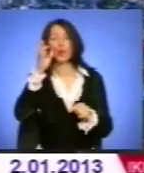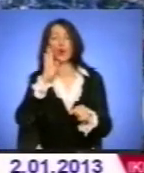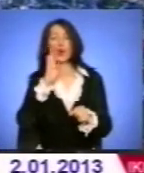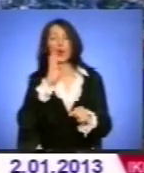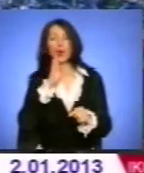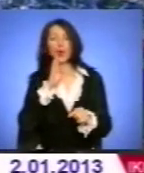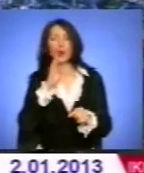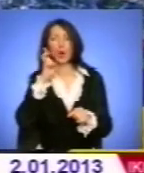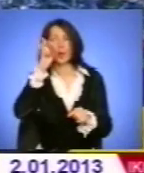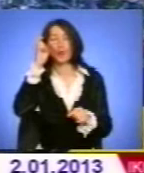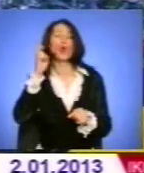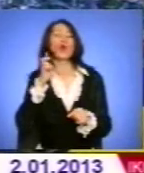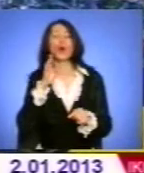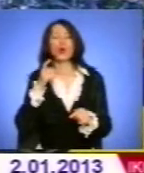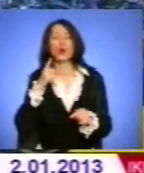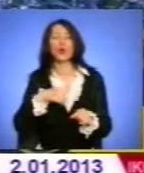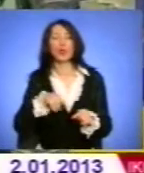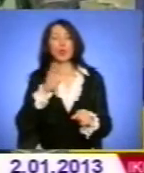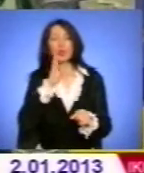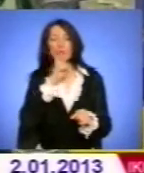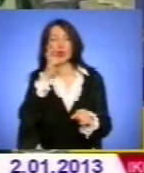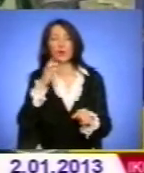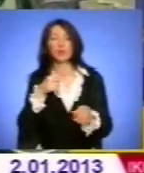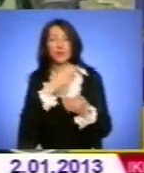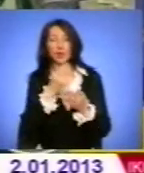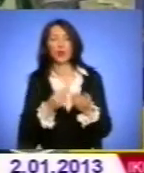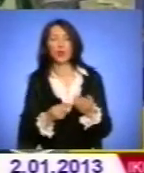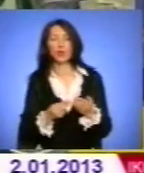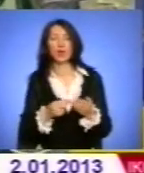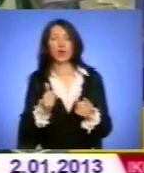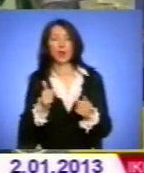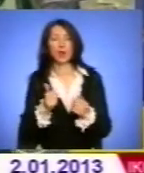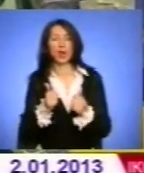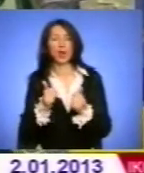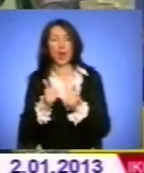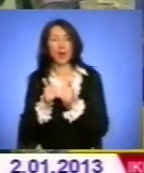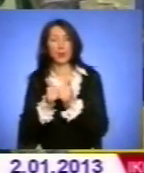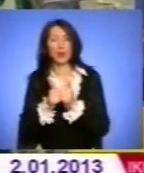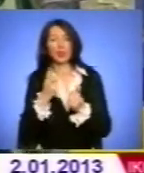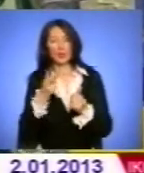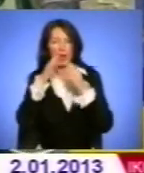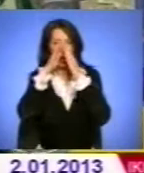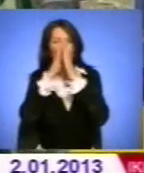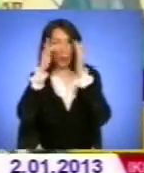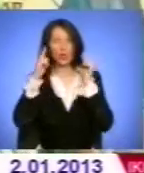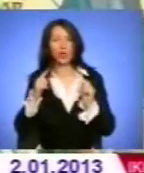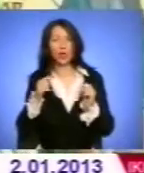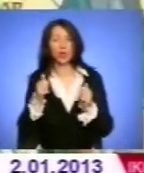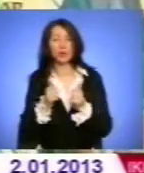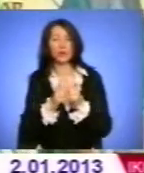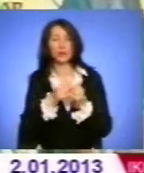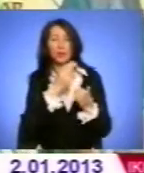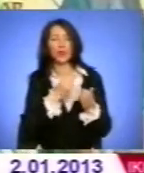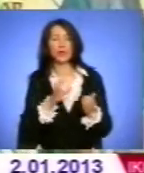одязі ігумені монастиря. Обіруч від неї два монахи, під ними – скит. Минулого року ікона